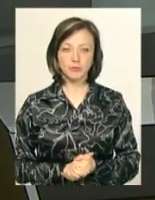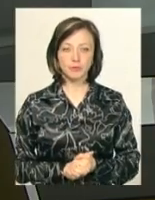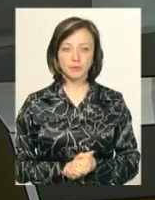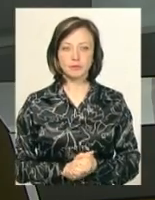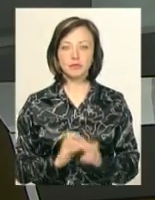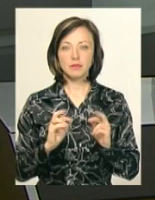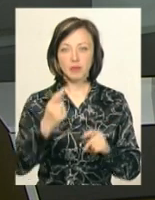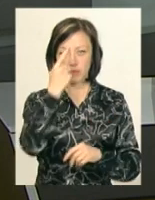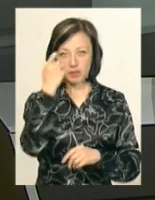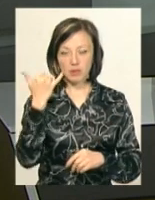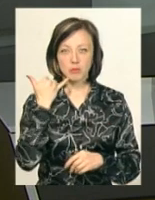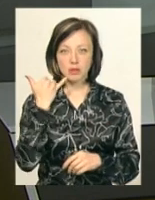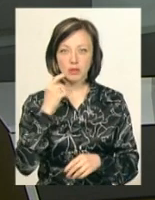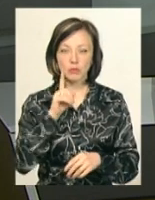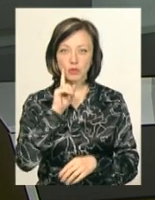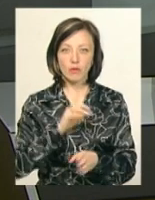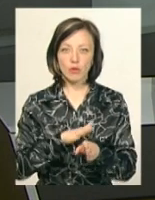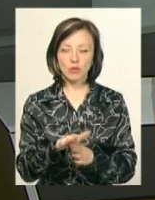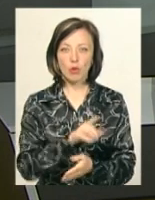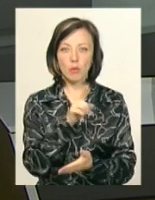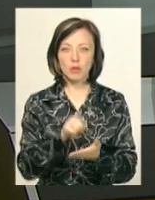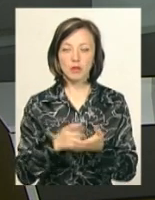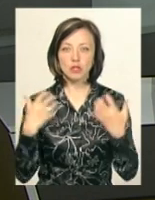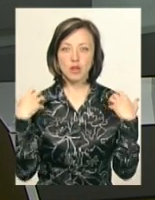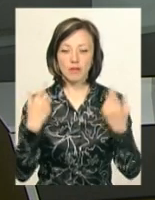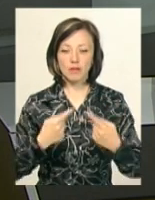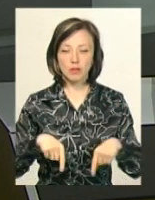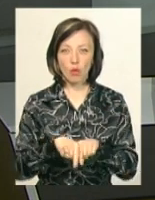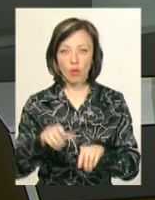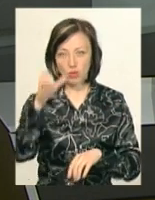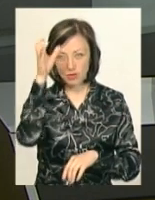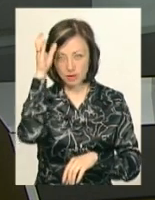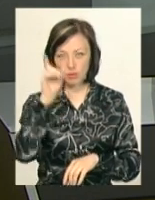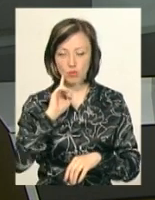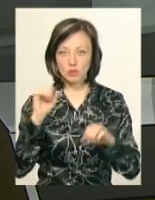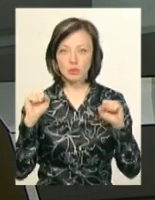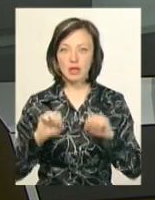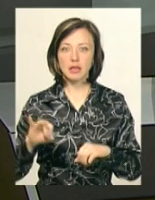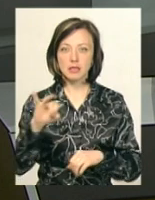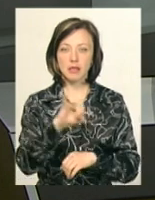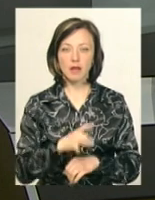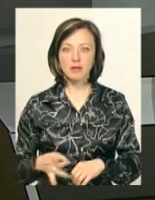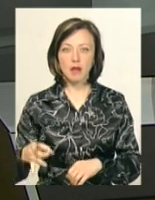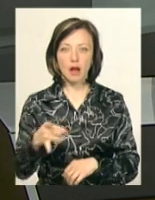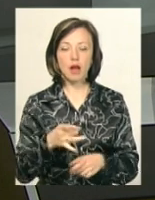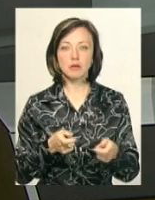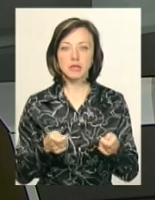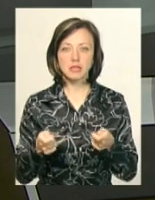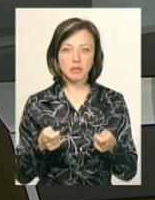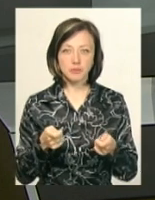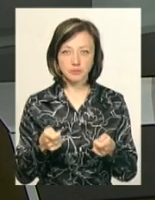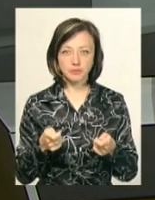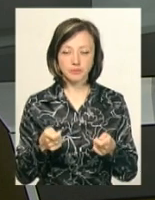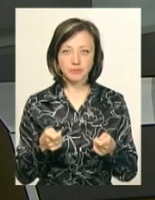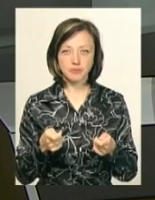Як повідомила телефоном тимчасово виконуюча обов'язки начальника відділу освіти, молоді та спорту із Зясловської райдержадміністрації Людмила